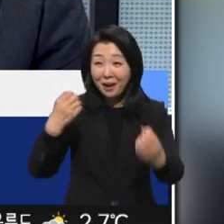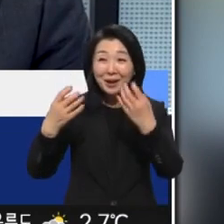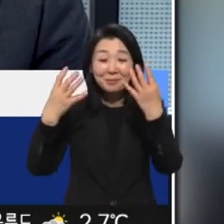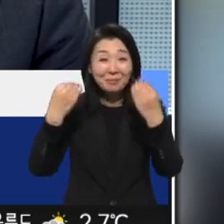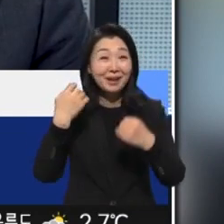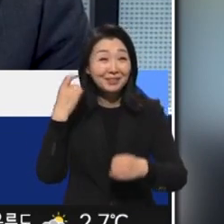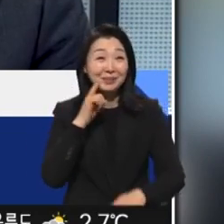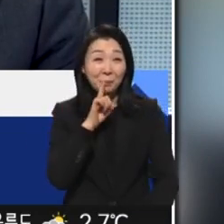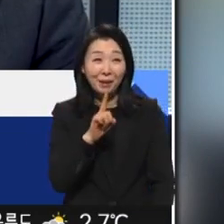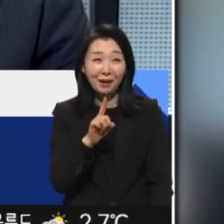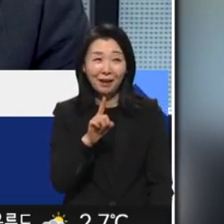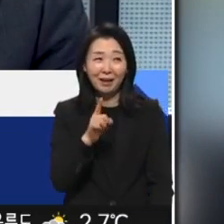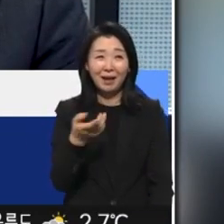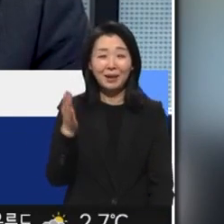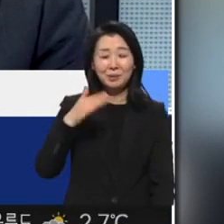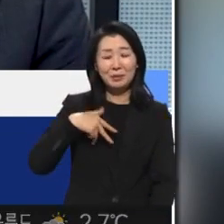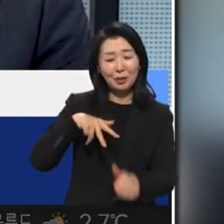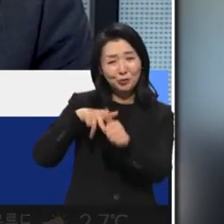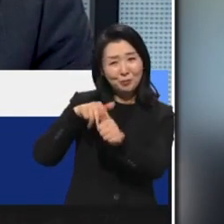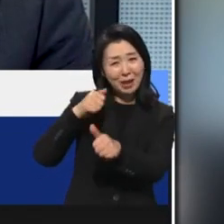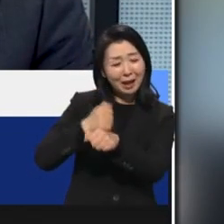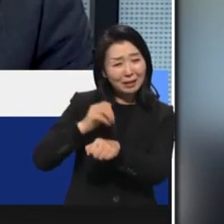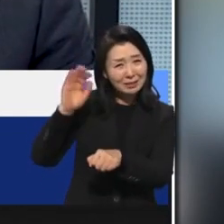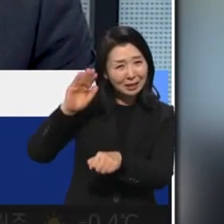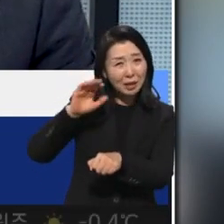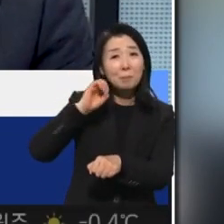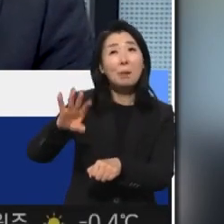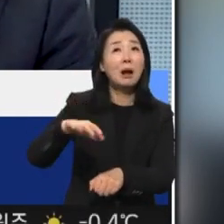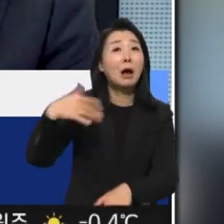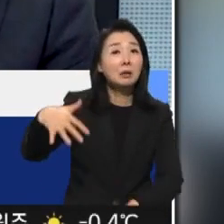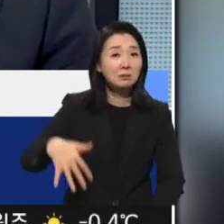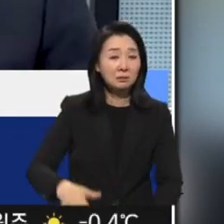하면서 네. 그러나 내가 할 생각이 없다라고 하지 않았잖아요.